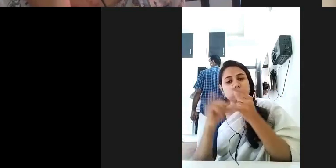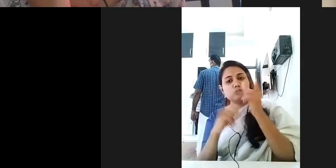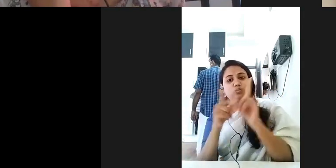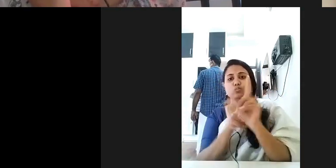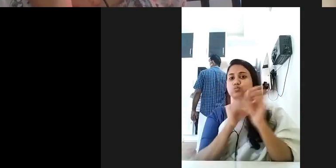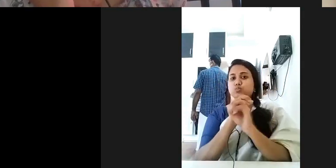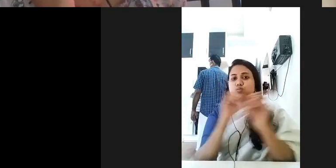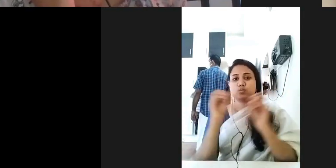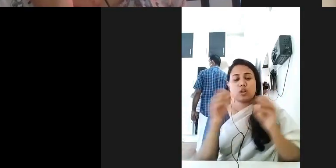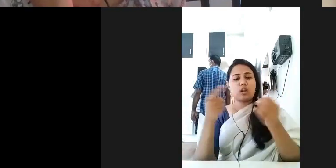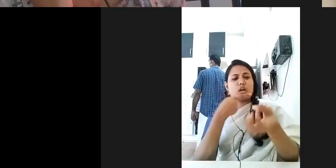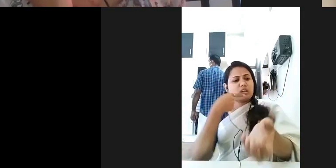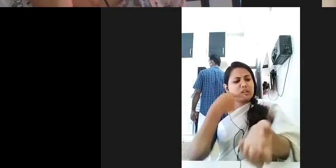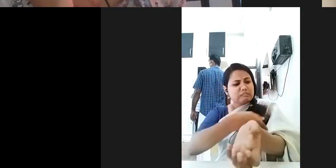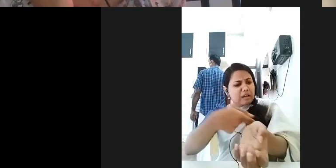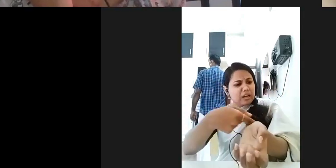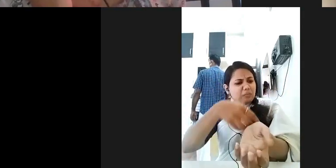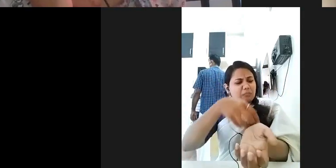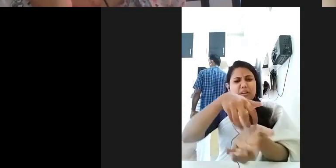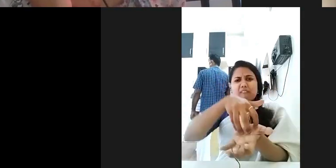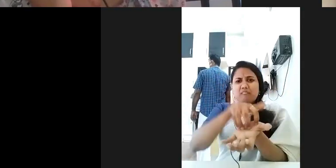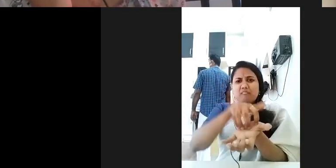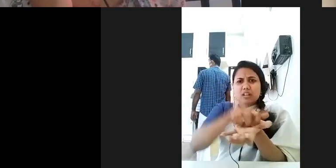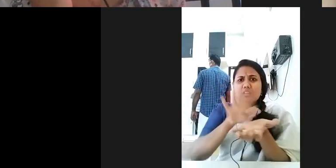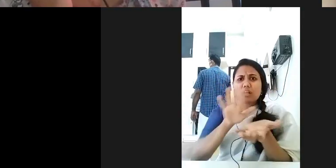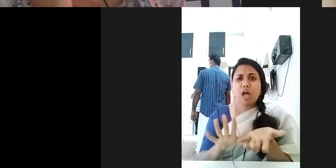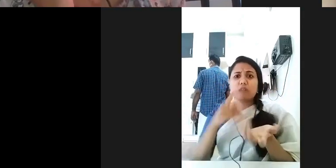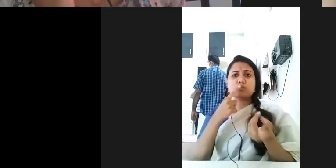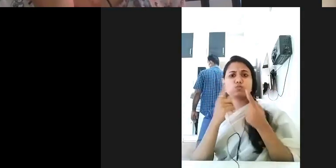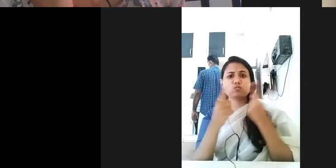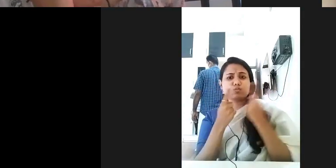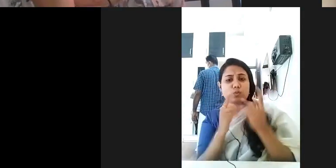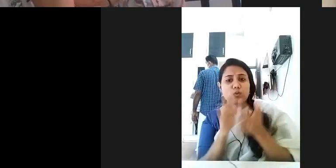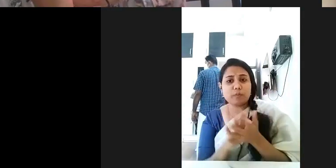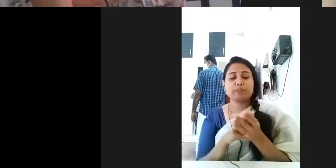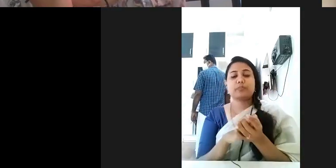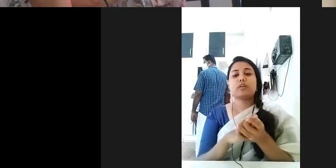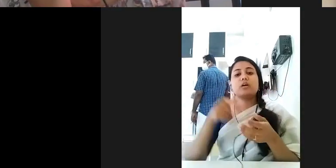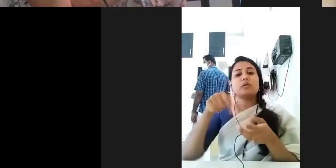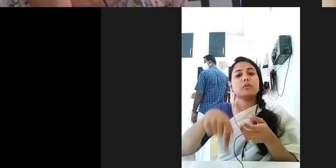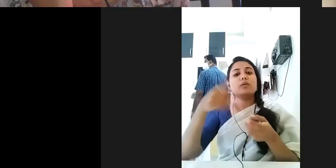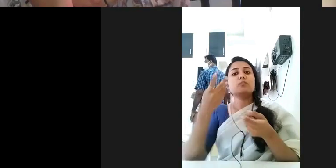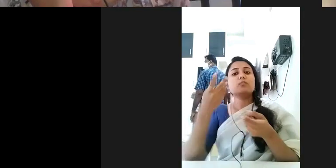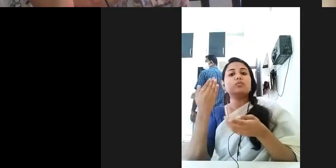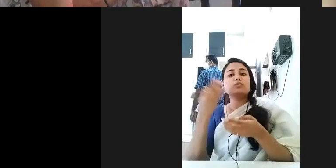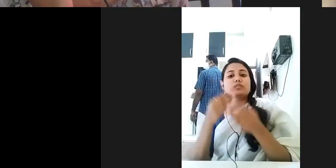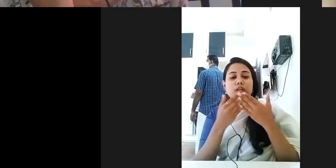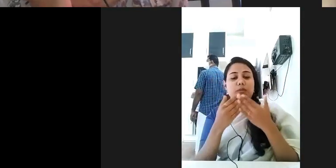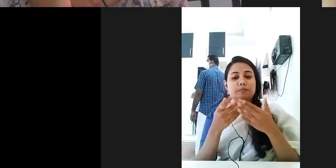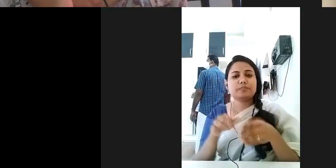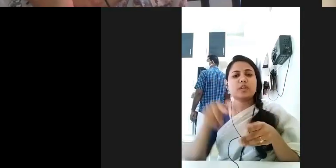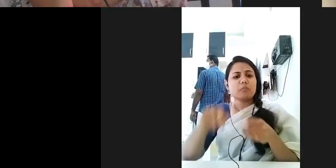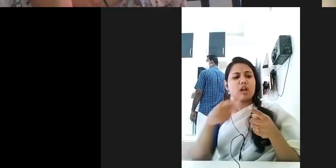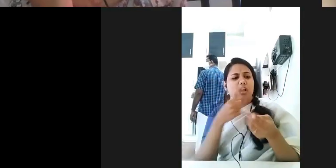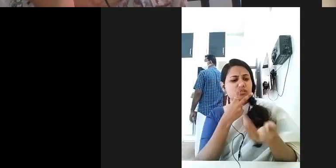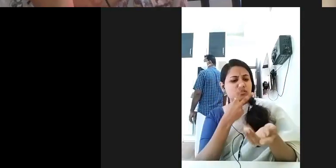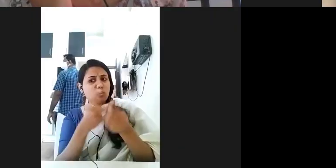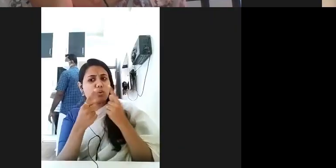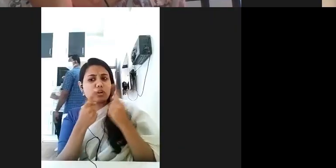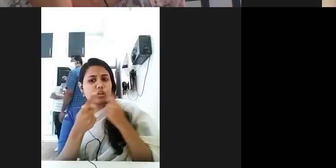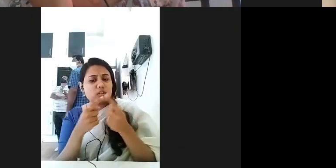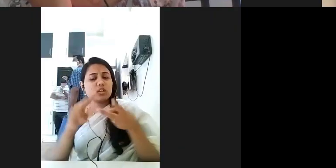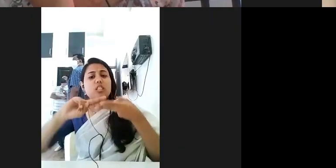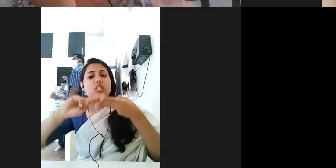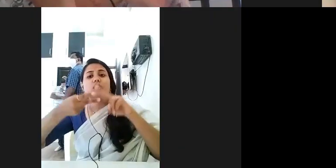നരമ്പിൻ്റെ വീക്ക്നെസ് ഉണ്ടോ ഇല്ലയോ അറിയാൻ വേണ്ടിയിട്ട്, അതാണ് നെർവ് കണ്ടക്ഷൻ സ്റ്റഡി പറയുന്നത്. അതിൻ്റെ അനുസരിച്ചിട്ടായിരിക്കും ഈ ജനറ്റിക്